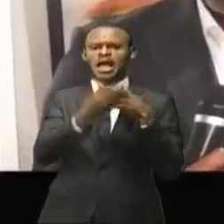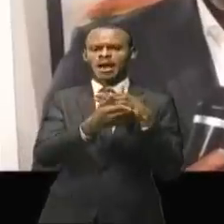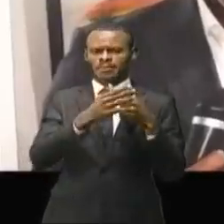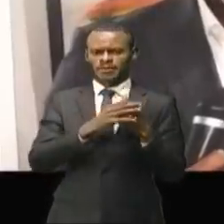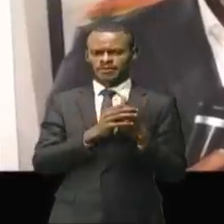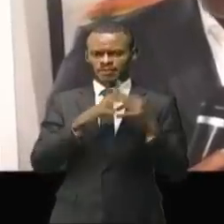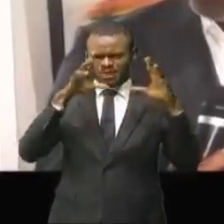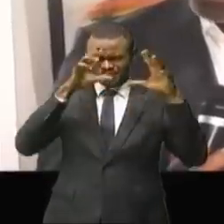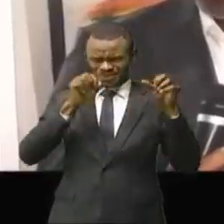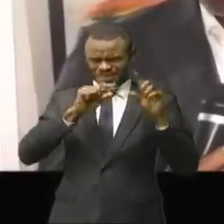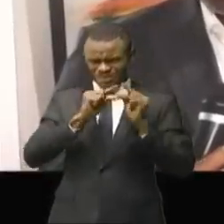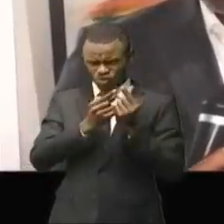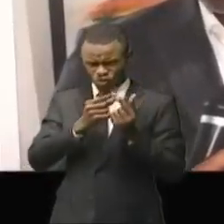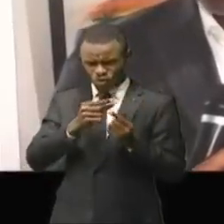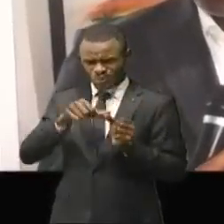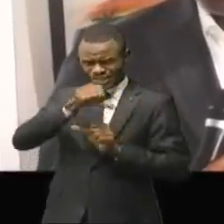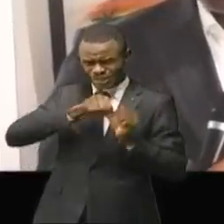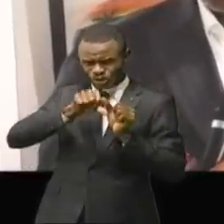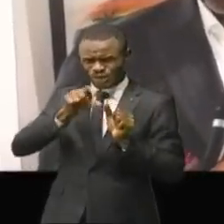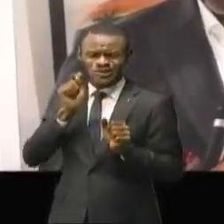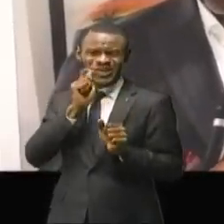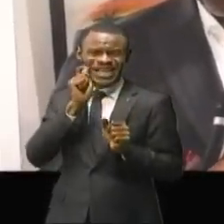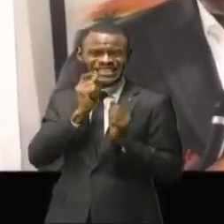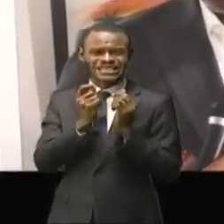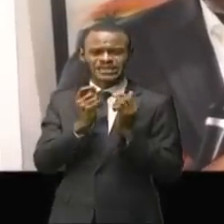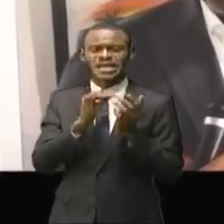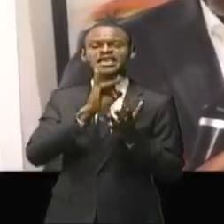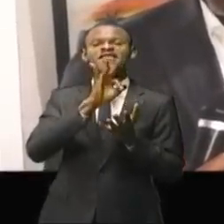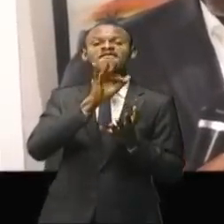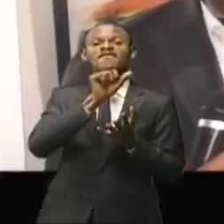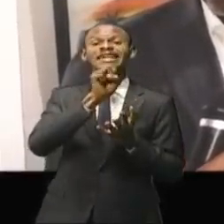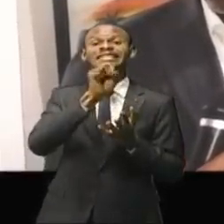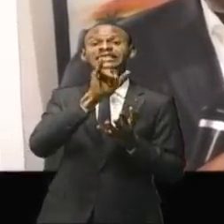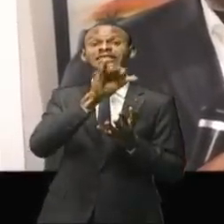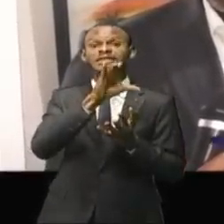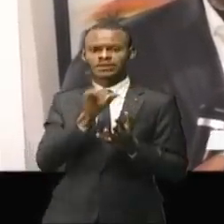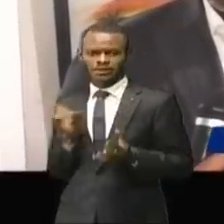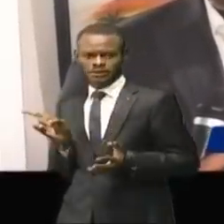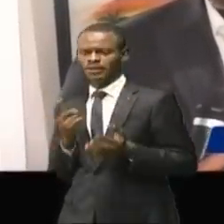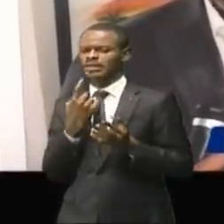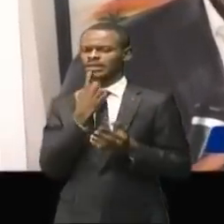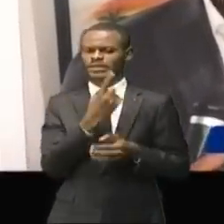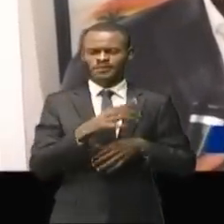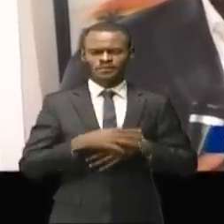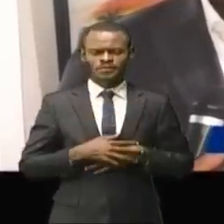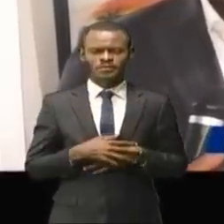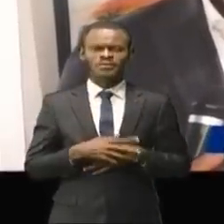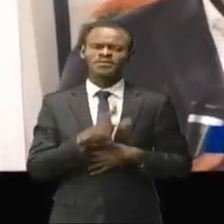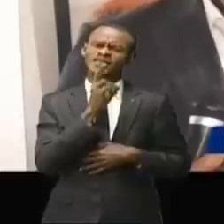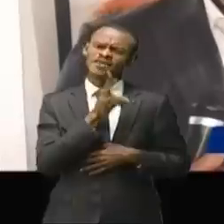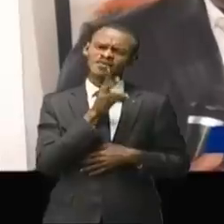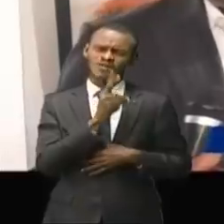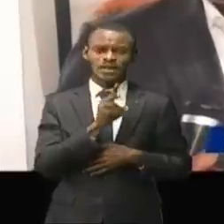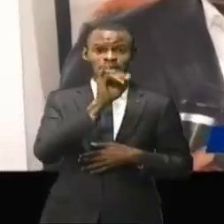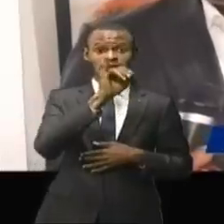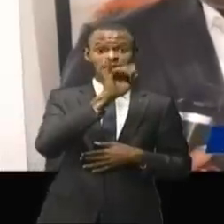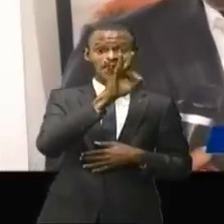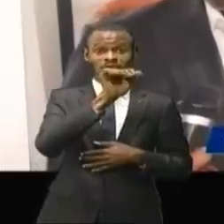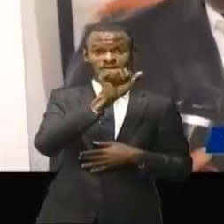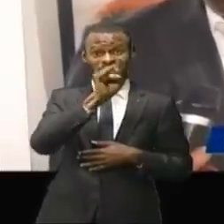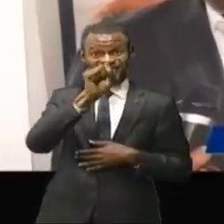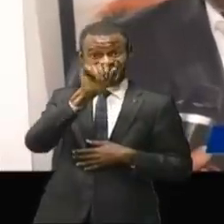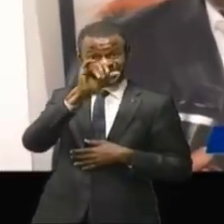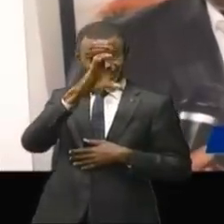sera jamais une grande école une école d'excellence de formation dans le métier de l'information de la communication sinon s'il est facile n'a pas